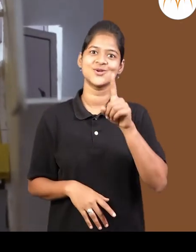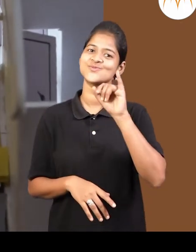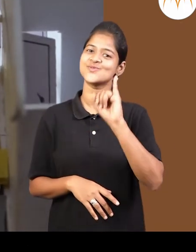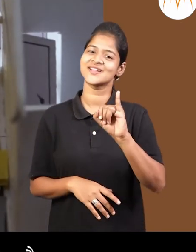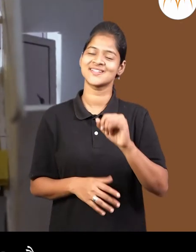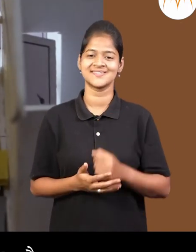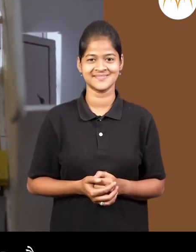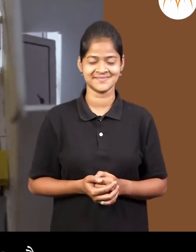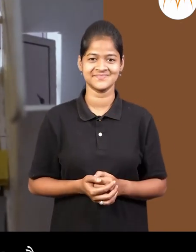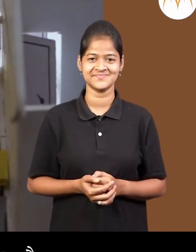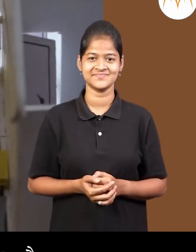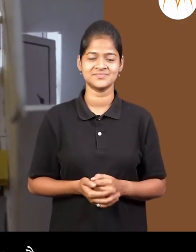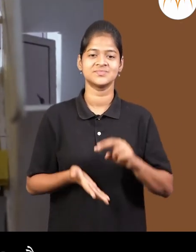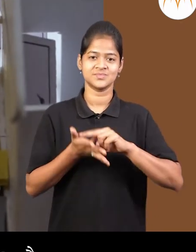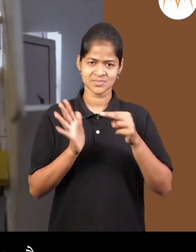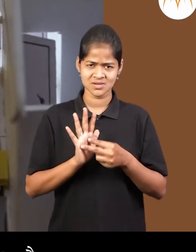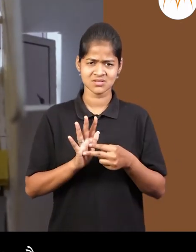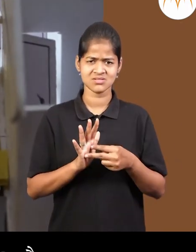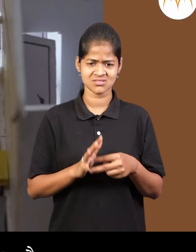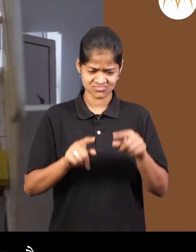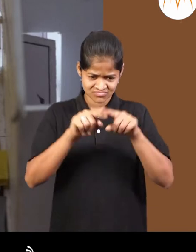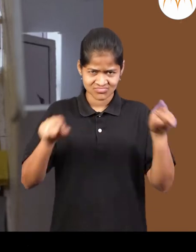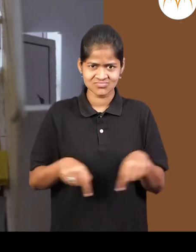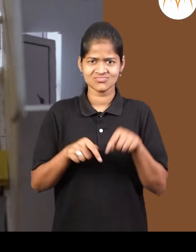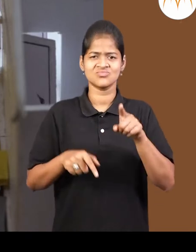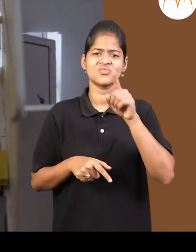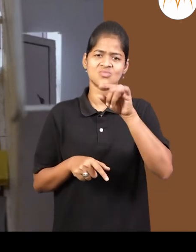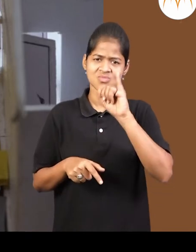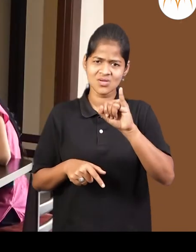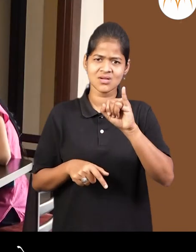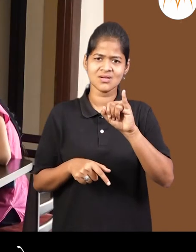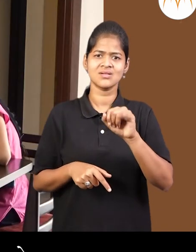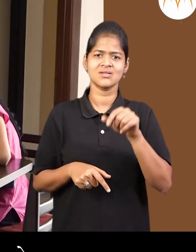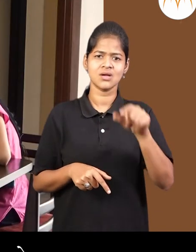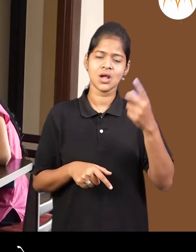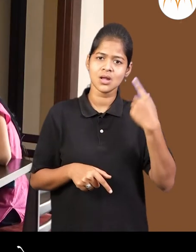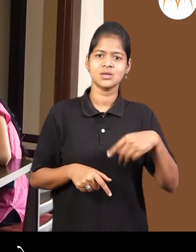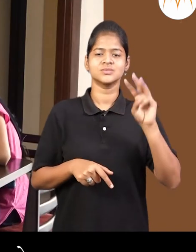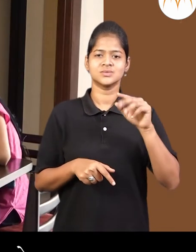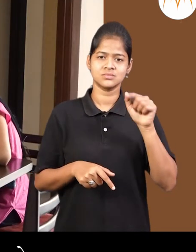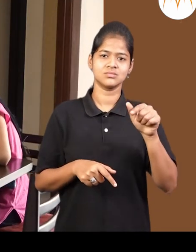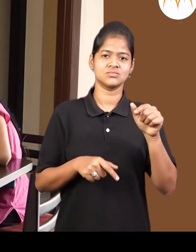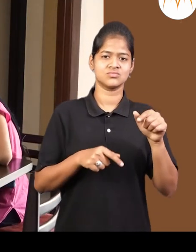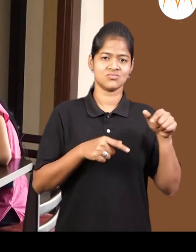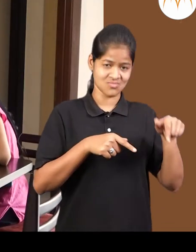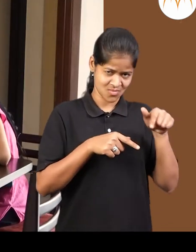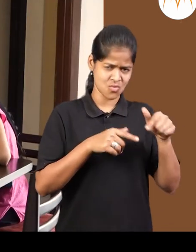16 तुकडे. म्हणजे अंगणाचं क्षेत्रफळ 16 चौरस. बरोबर. मोत्याच्या घराचा फरशा मोजू.